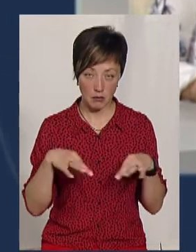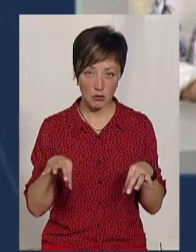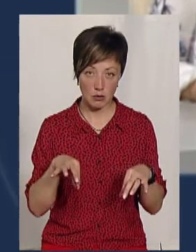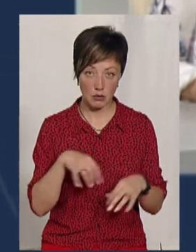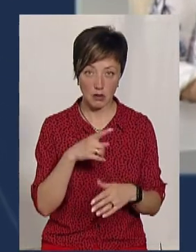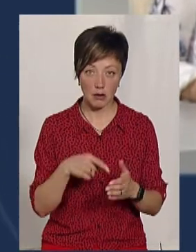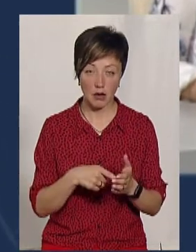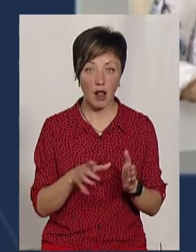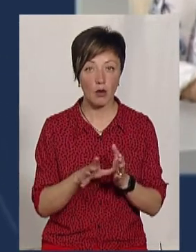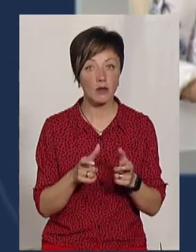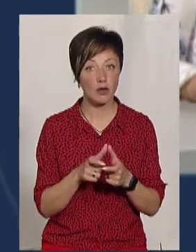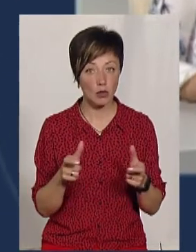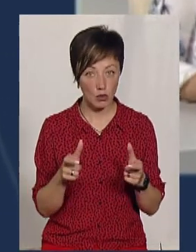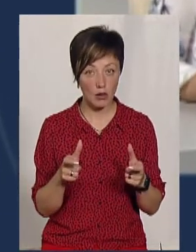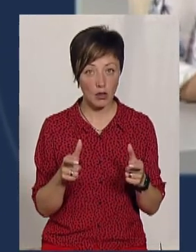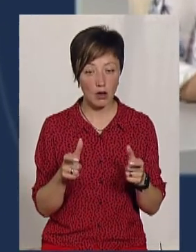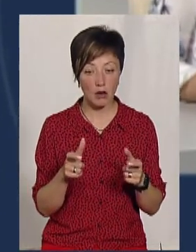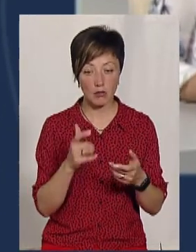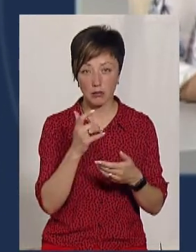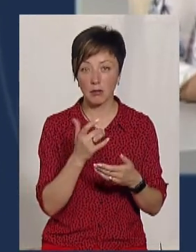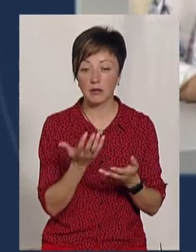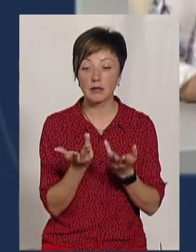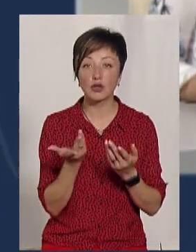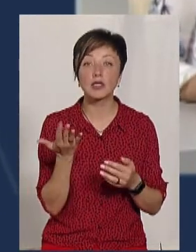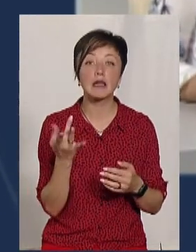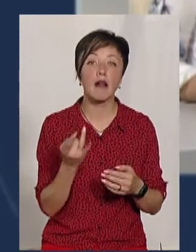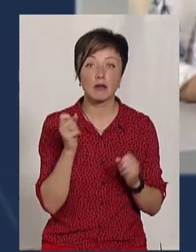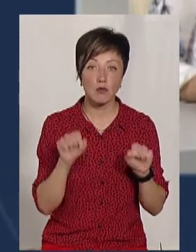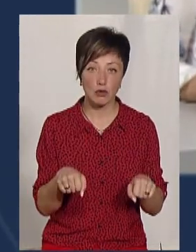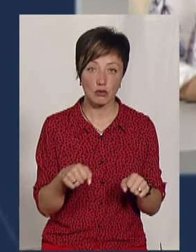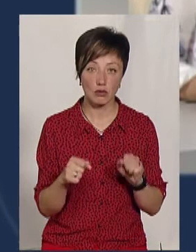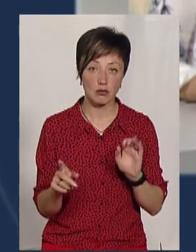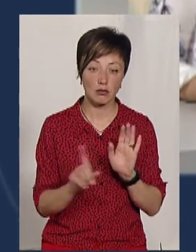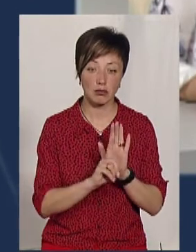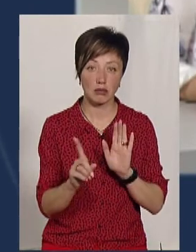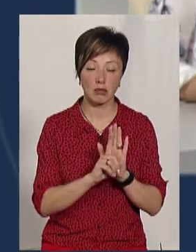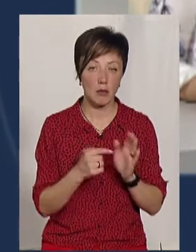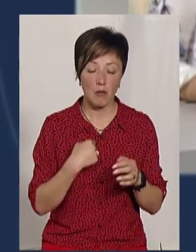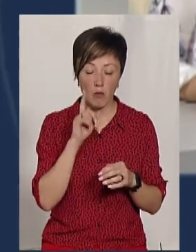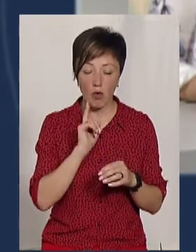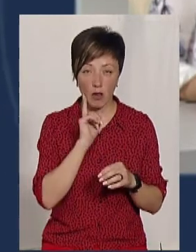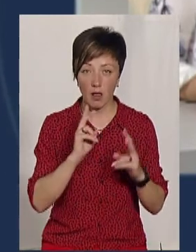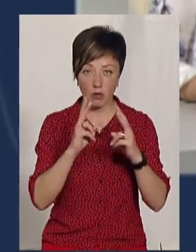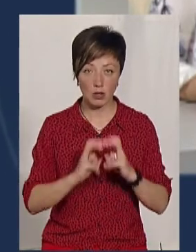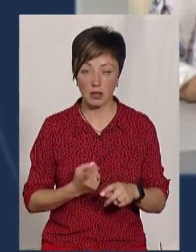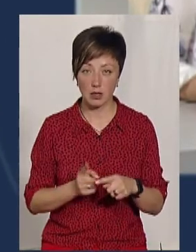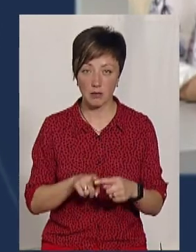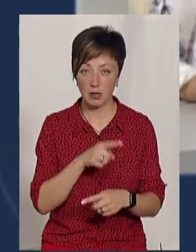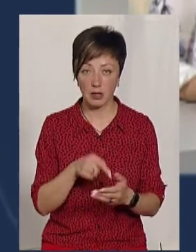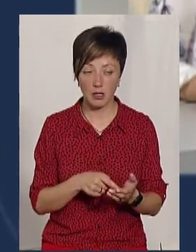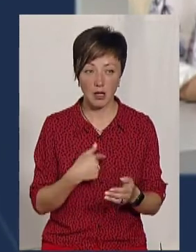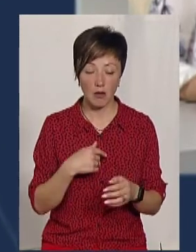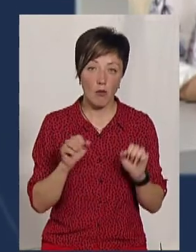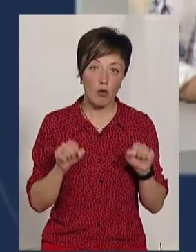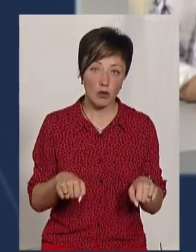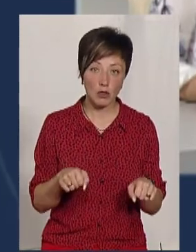транспорті. Електронний квиток обмежить цю кількість? Поки що ми не розглядали питання обмеження, але я не